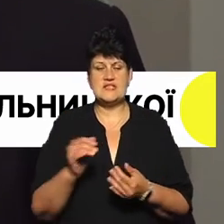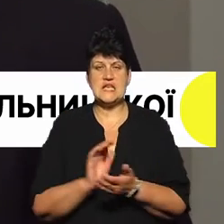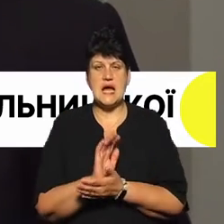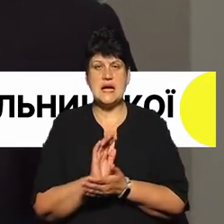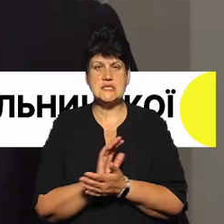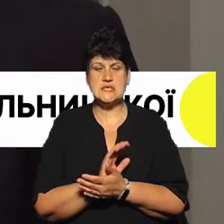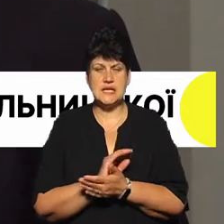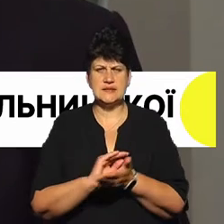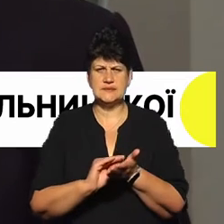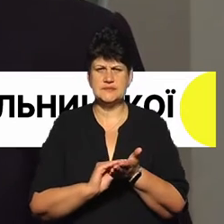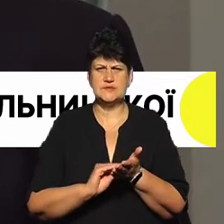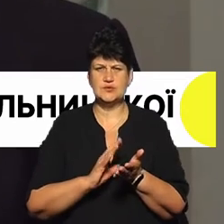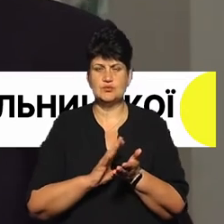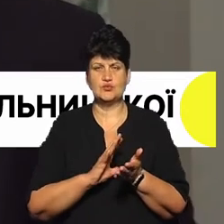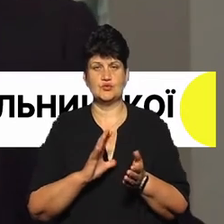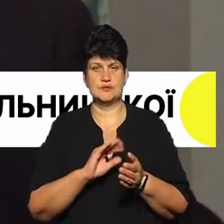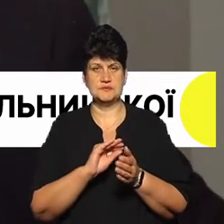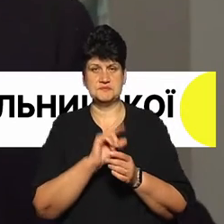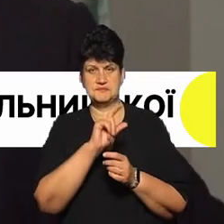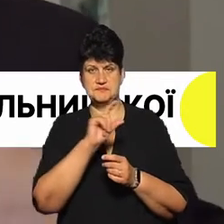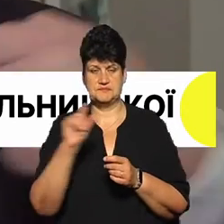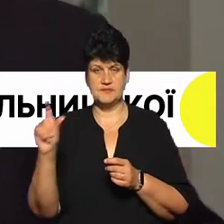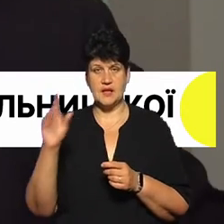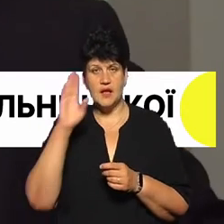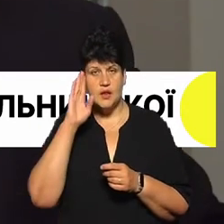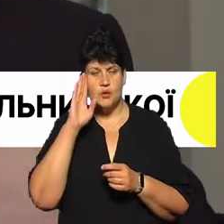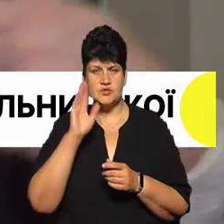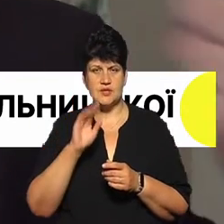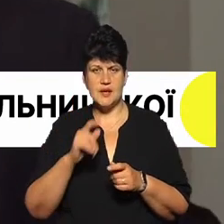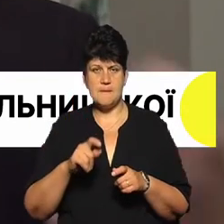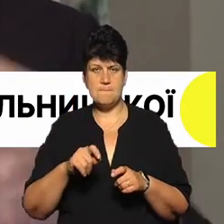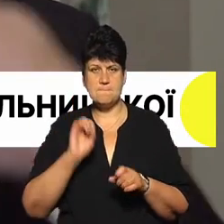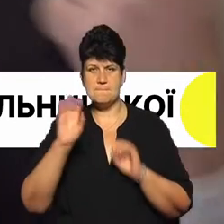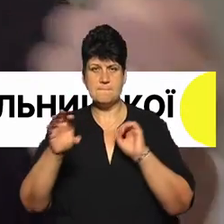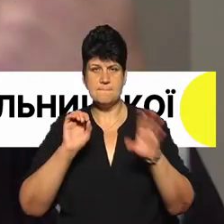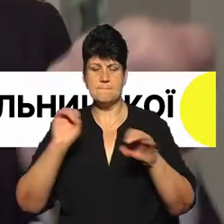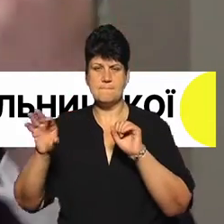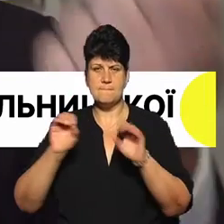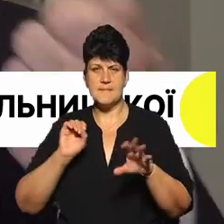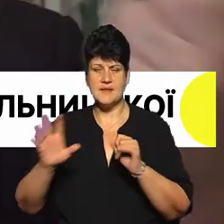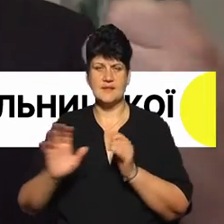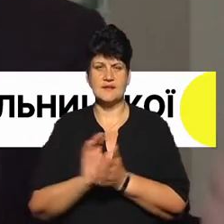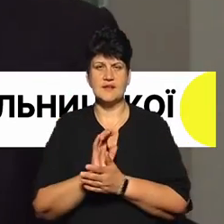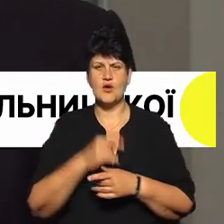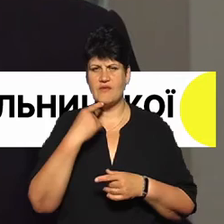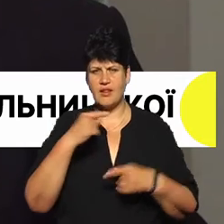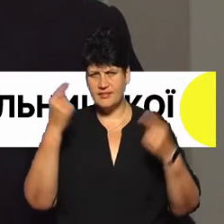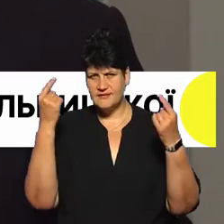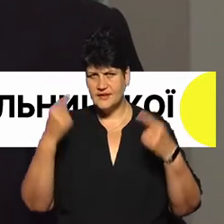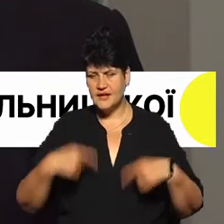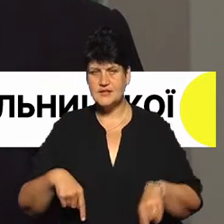кишіли сенсацією зранку, і хлопчики-газетері бігали і кидали всім, і кричали «Фіаско, маестро